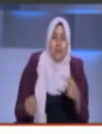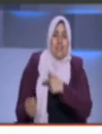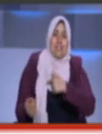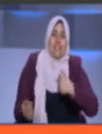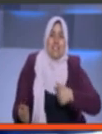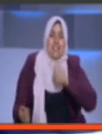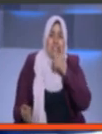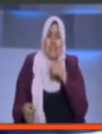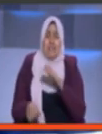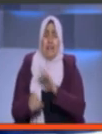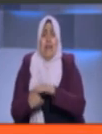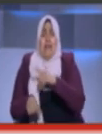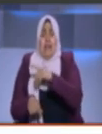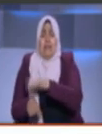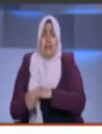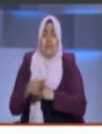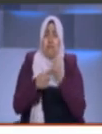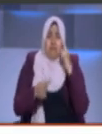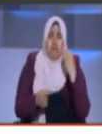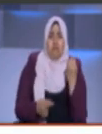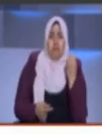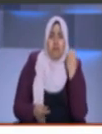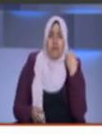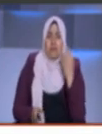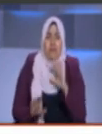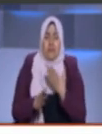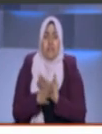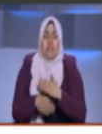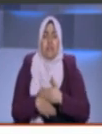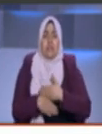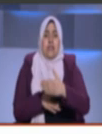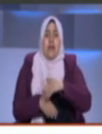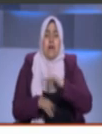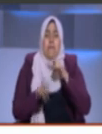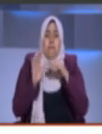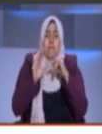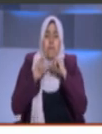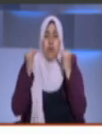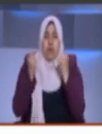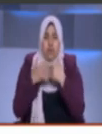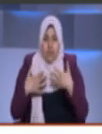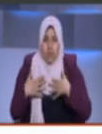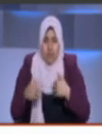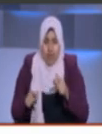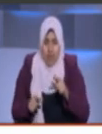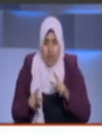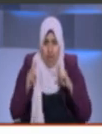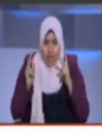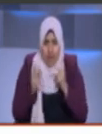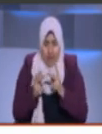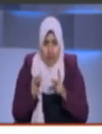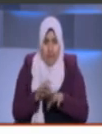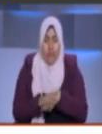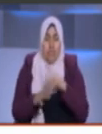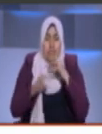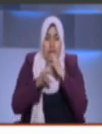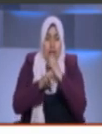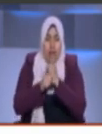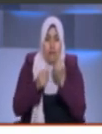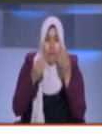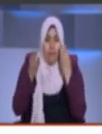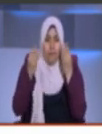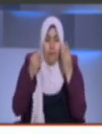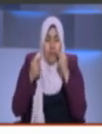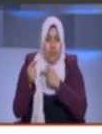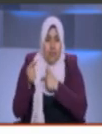عن التأخير من قبل منظمة الصحة العالمية وإخفاء